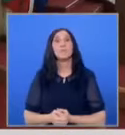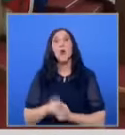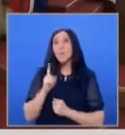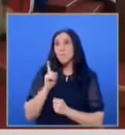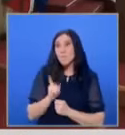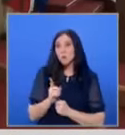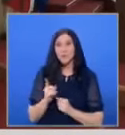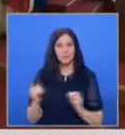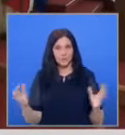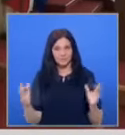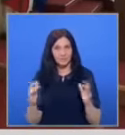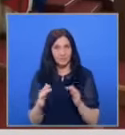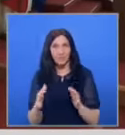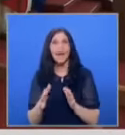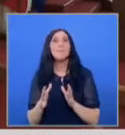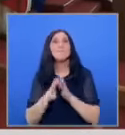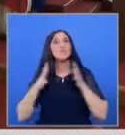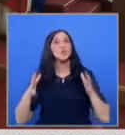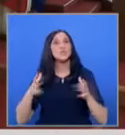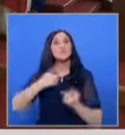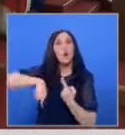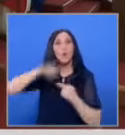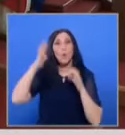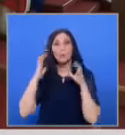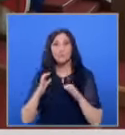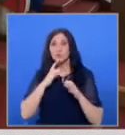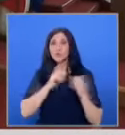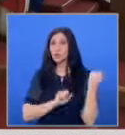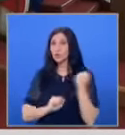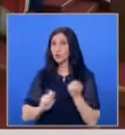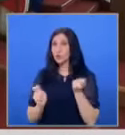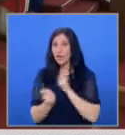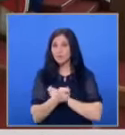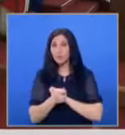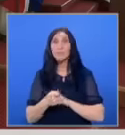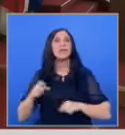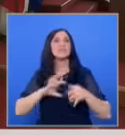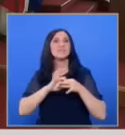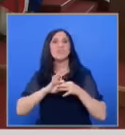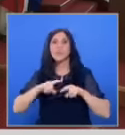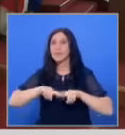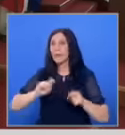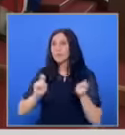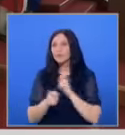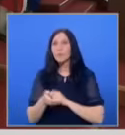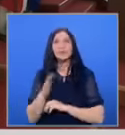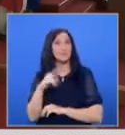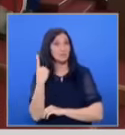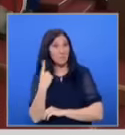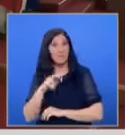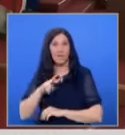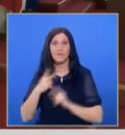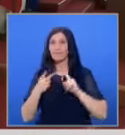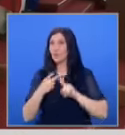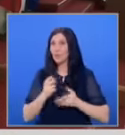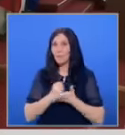Може ли да се събере мнозинство около правителство за конституционни реформи, свързани с съдебната реформа? И дали с първия или с